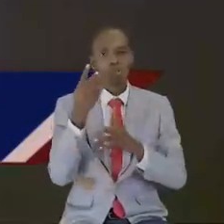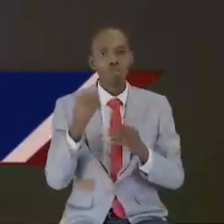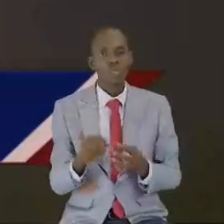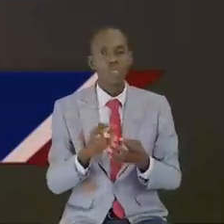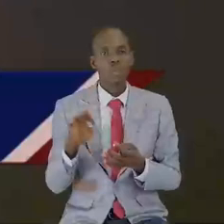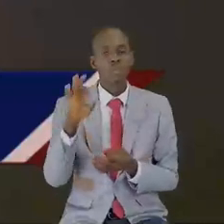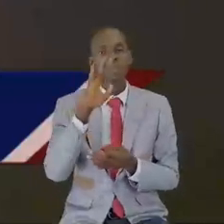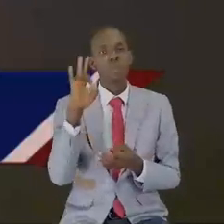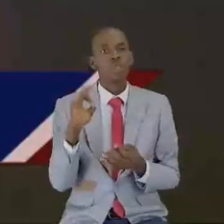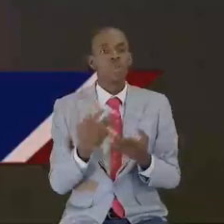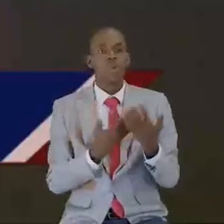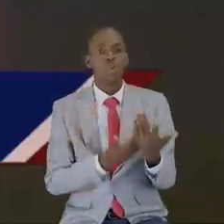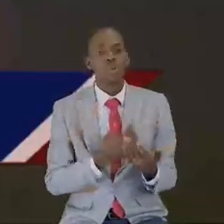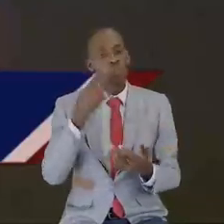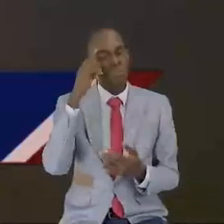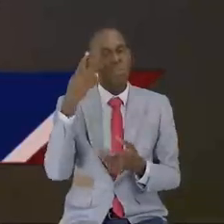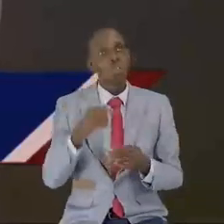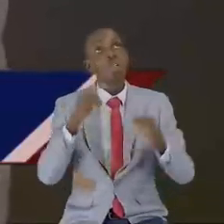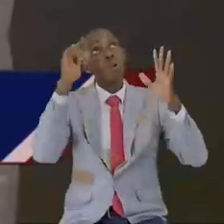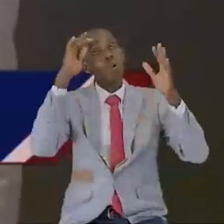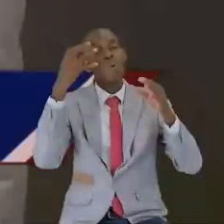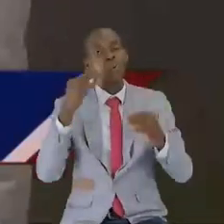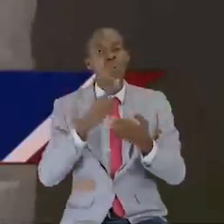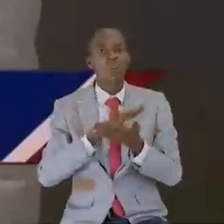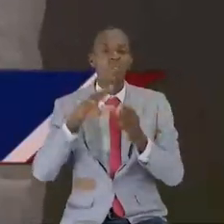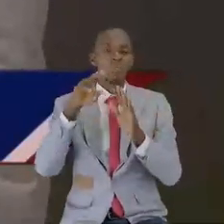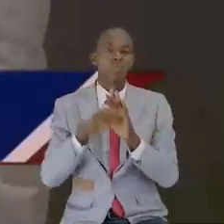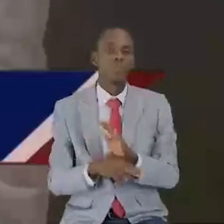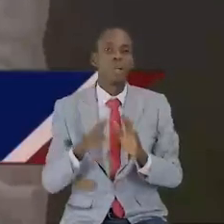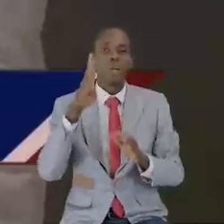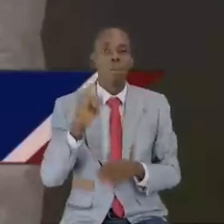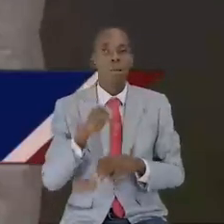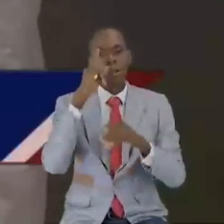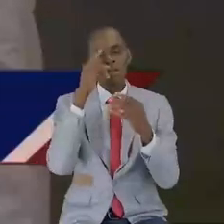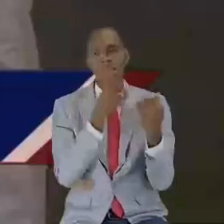nous attendons par l'Esprit l'espérance de la justice.